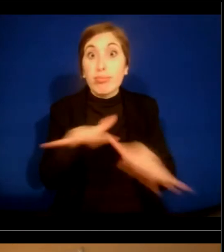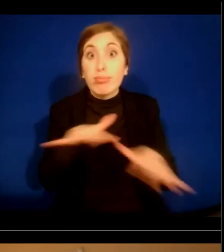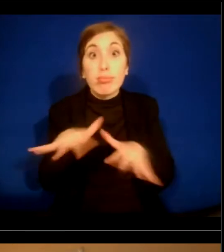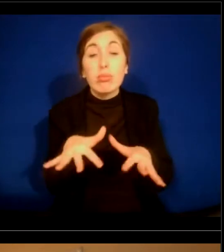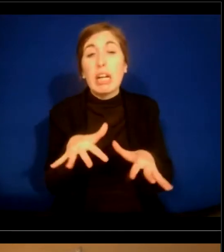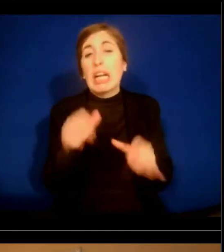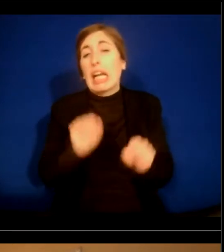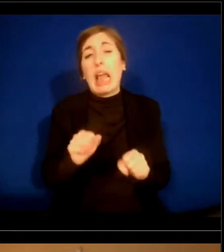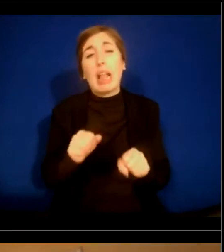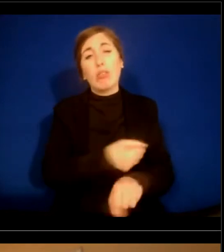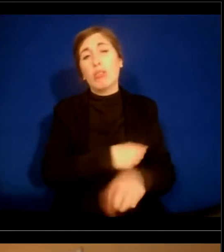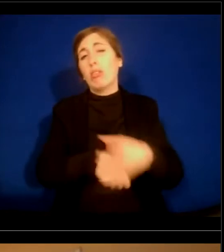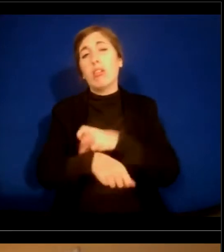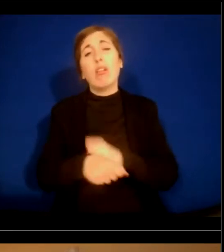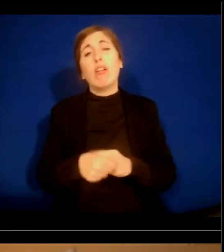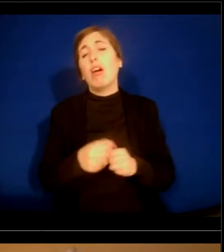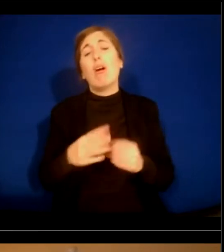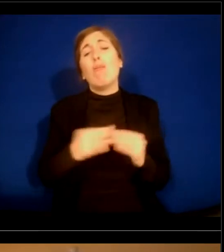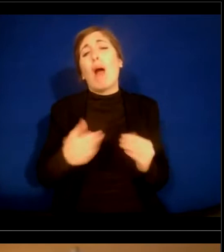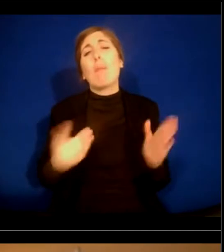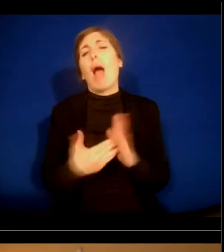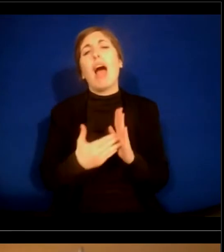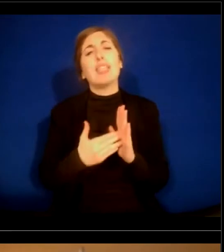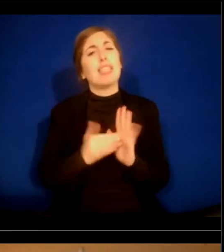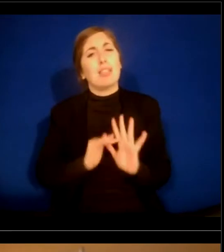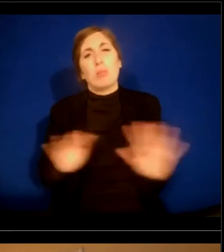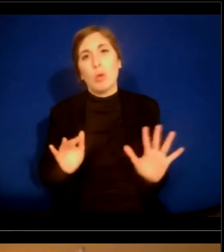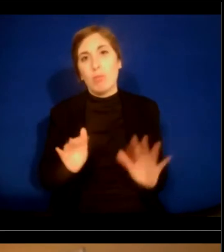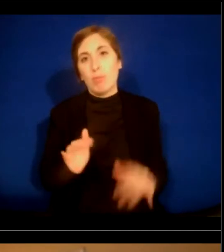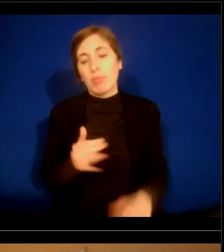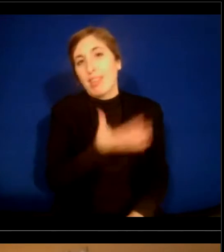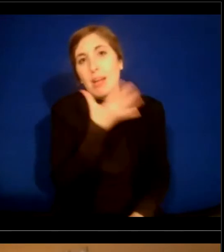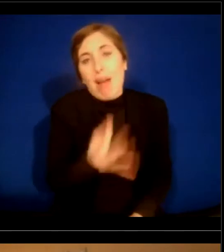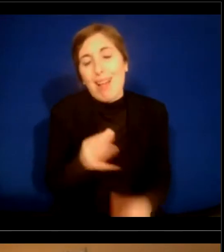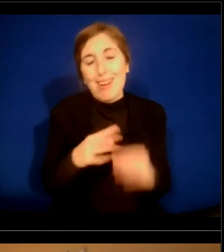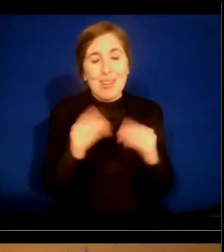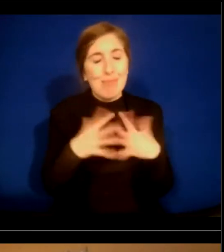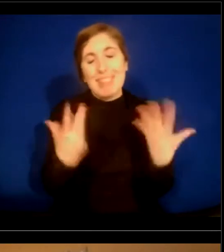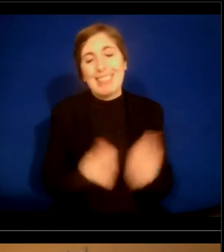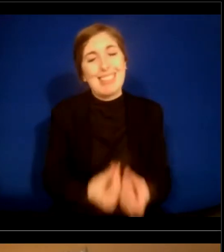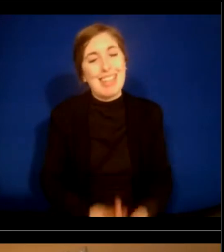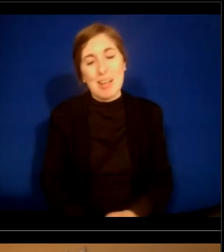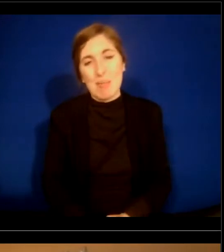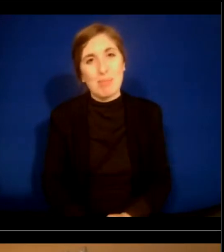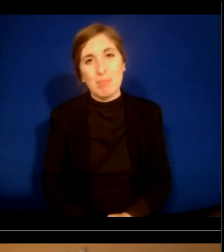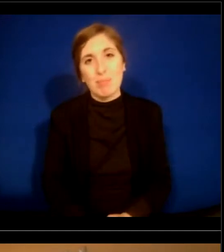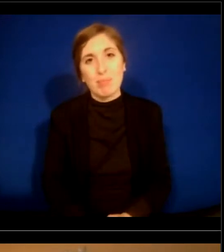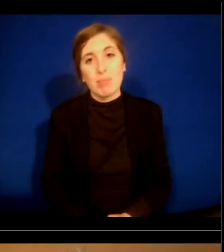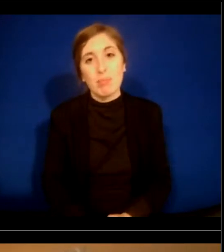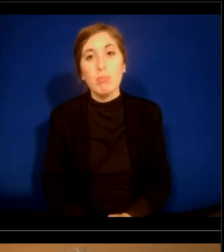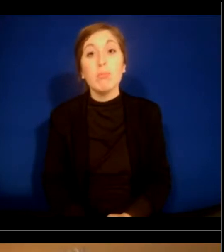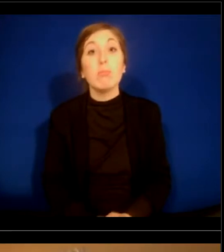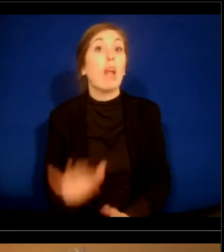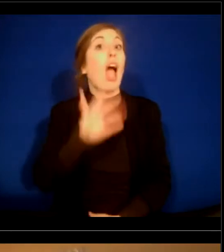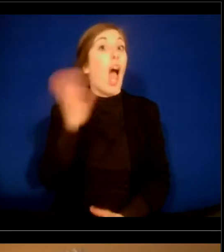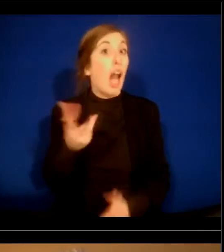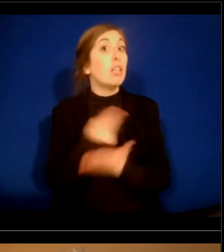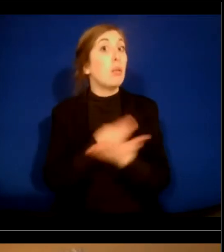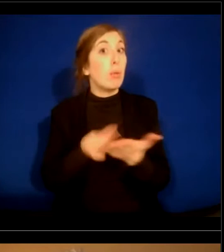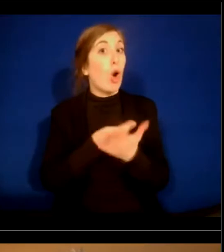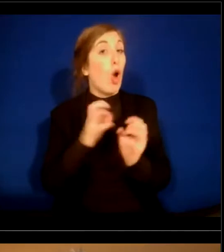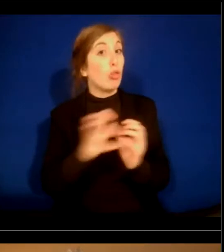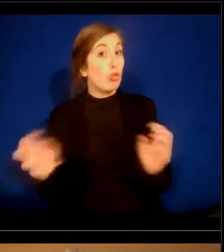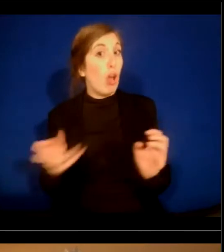credo. Ed è bello farlo insieme. E poi ci sono tanti altri progetti che stanno partendo sul